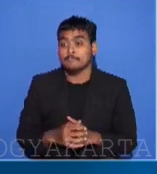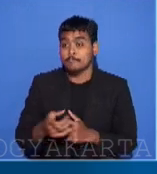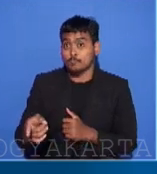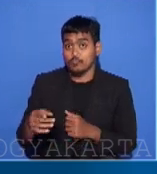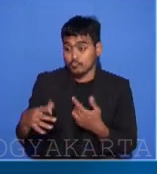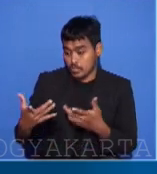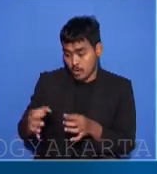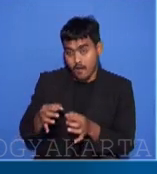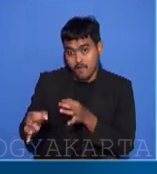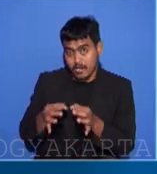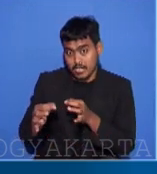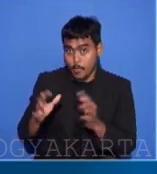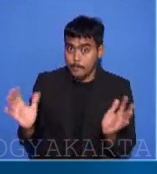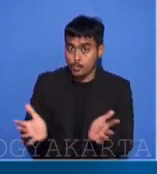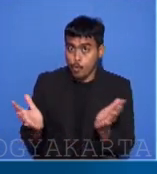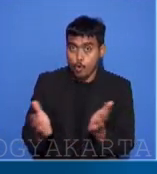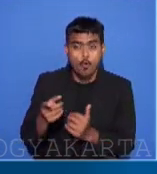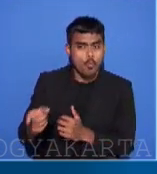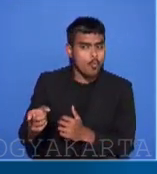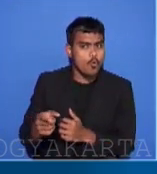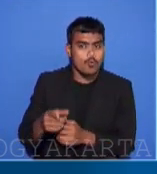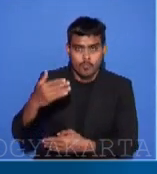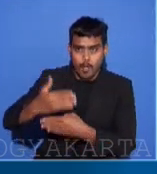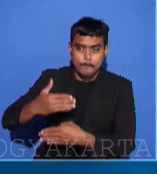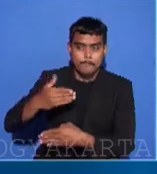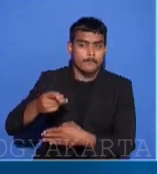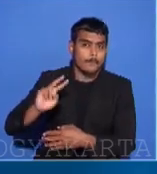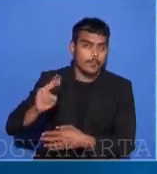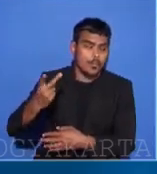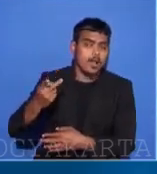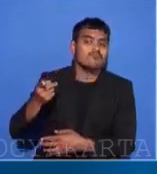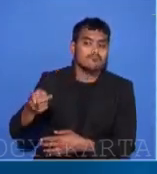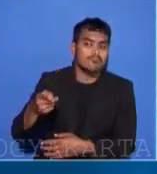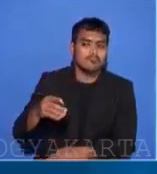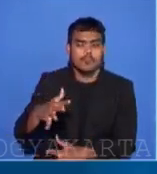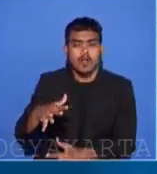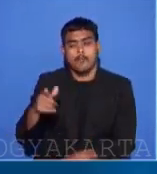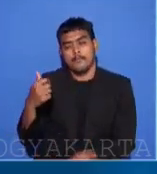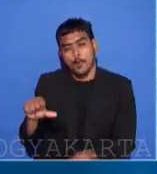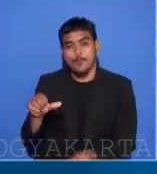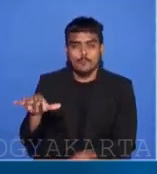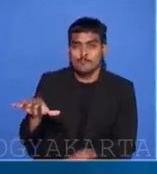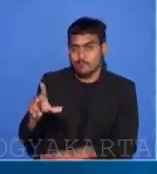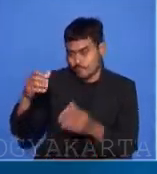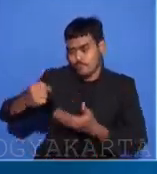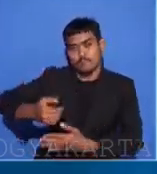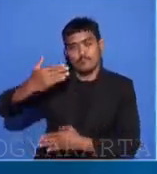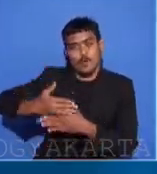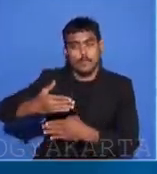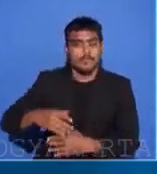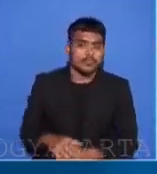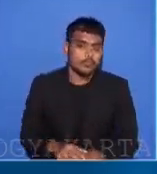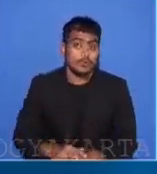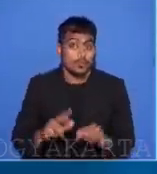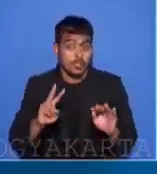sudah selesai dikerjakan yakni penggantian pintu sadap atau air dengan yang baru tercatat sedikitnya 27 pintu